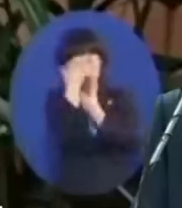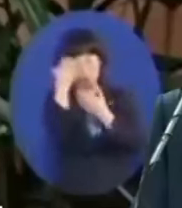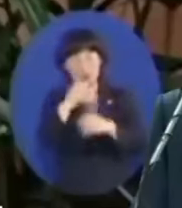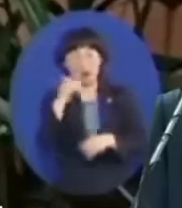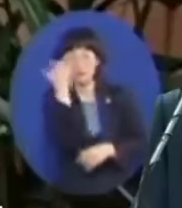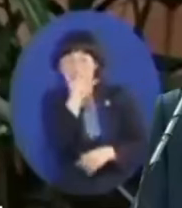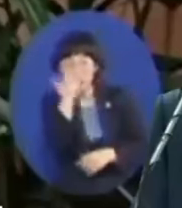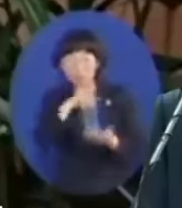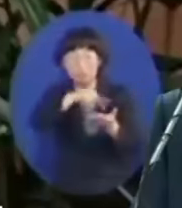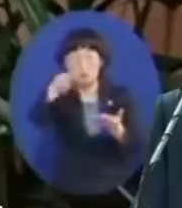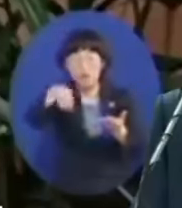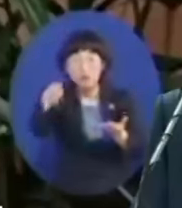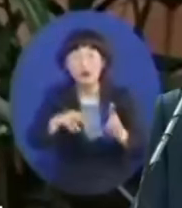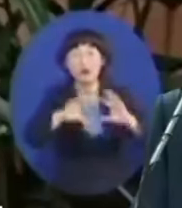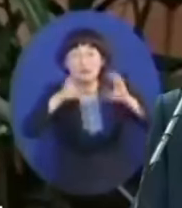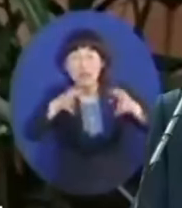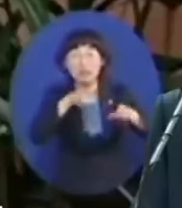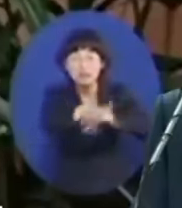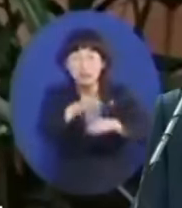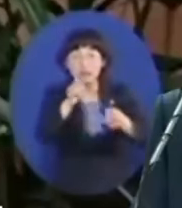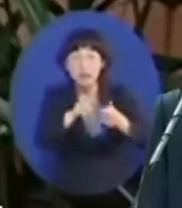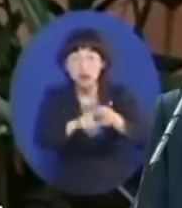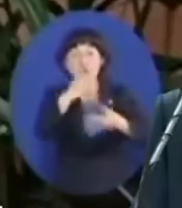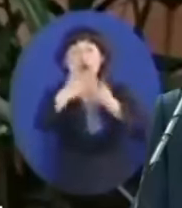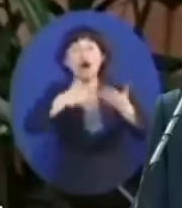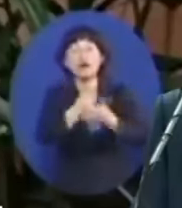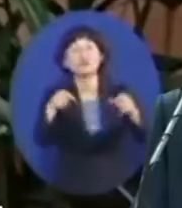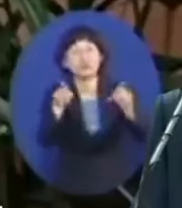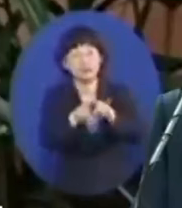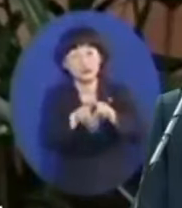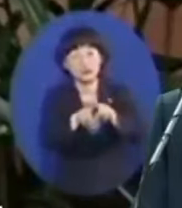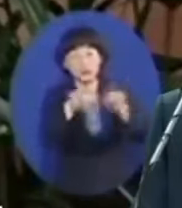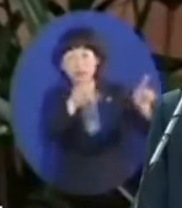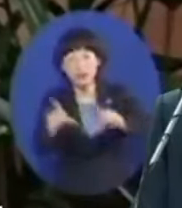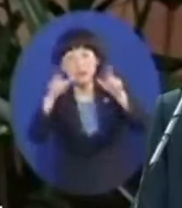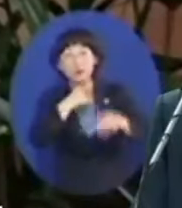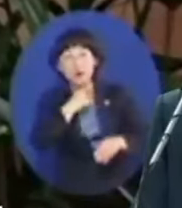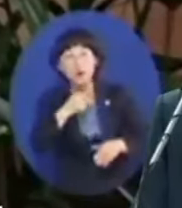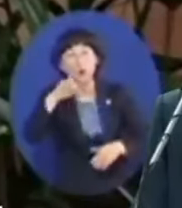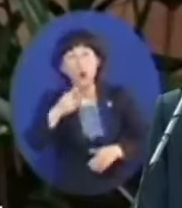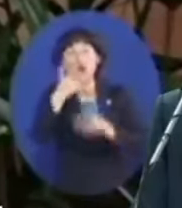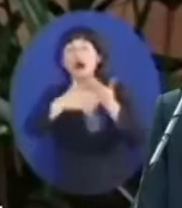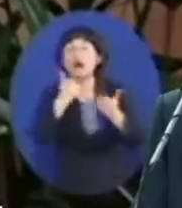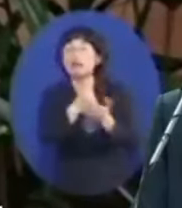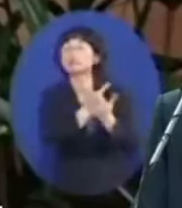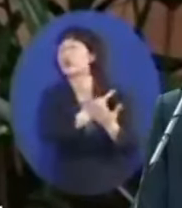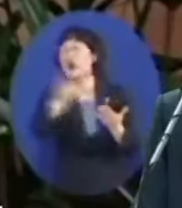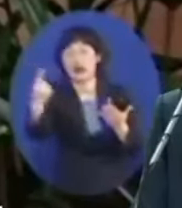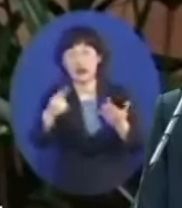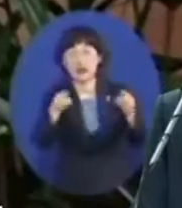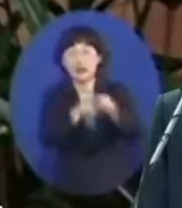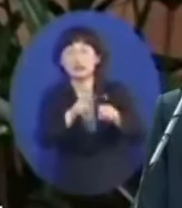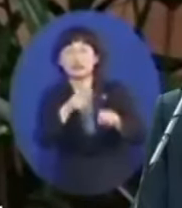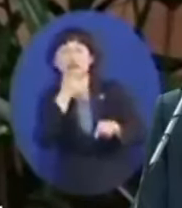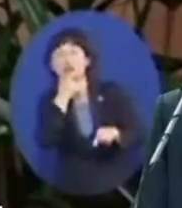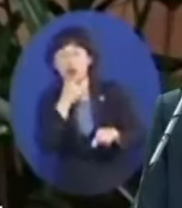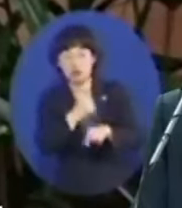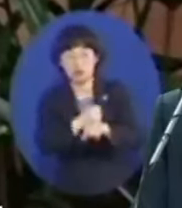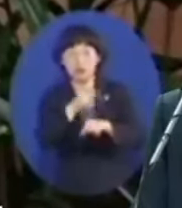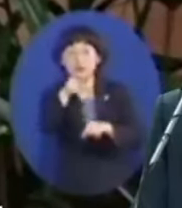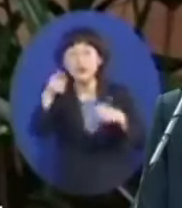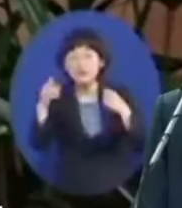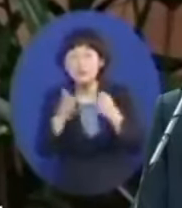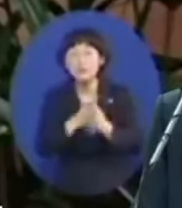음란하고 세속적인 그 사람으로 하나님과 같이 살려고 해도 하나님이 떠나고 같이 살지 않습니다. 그렇기 때문에